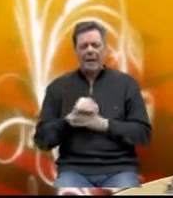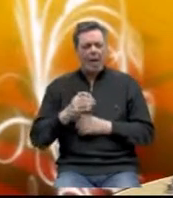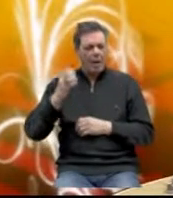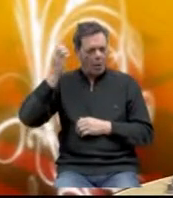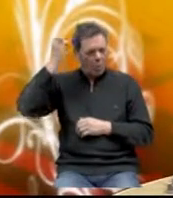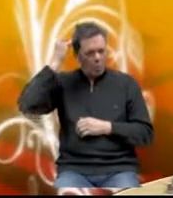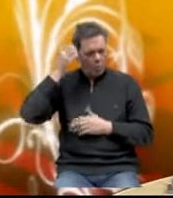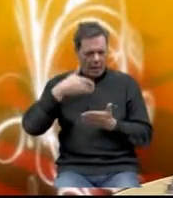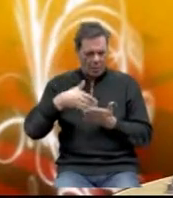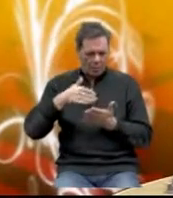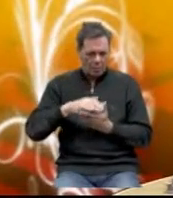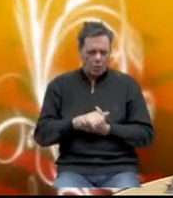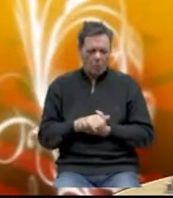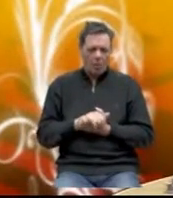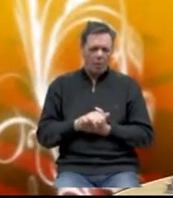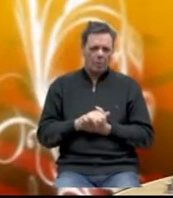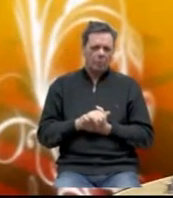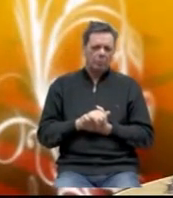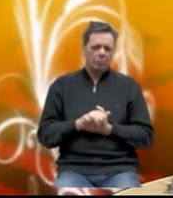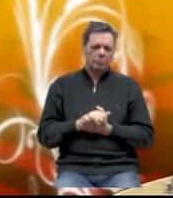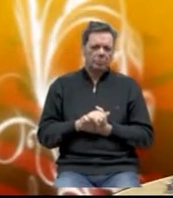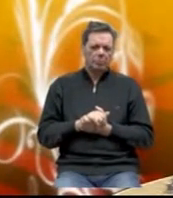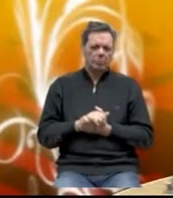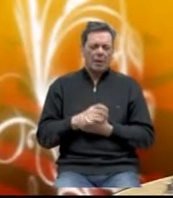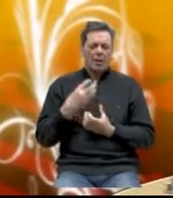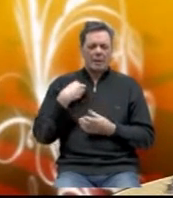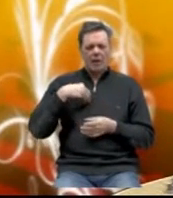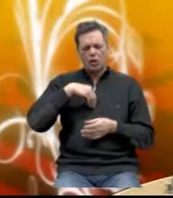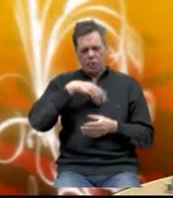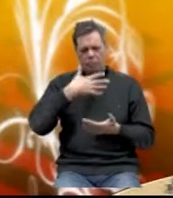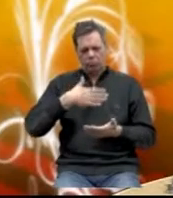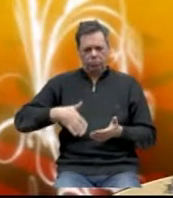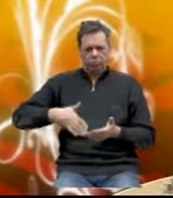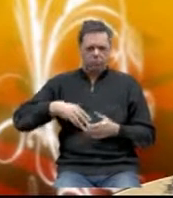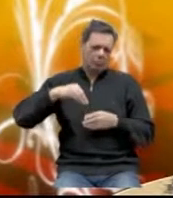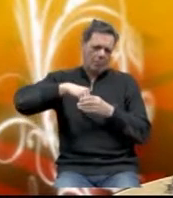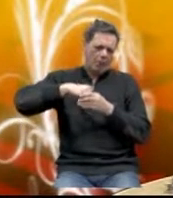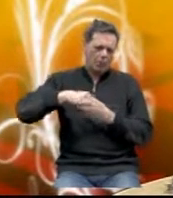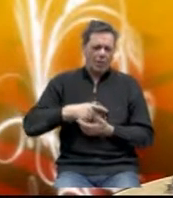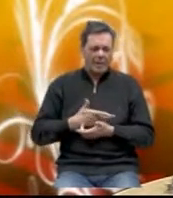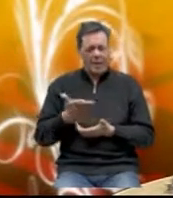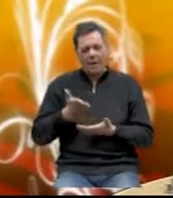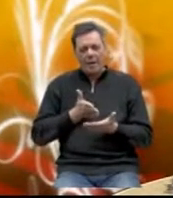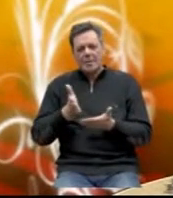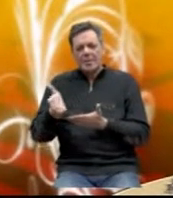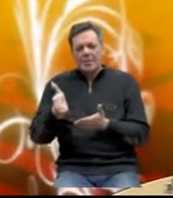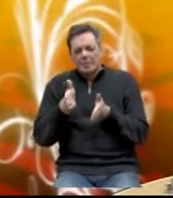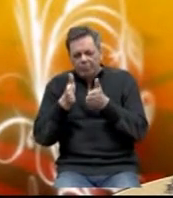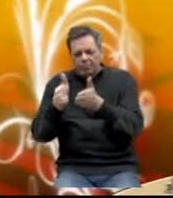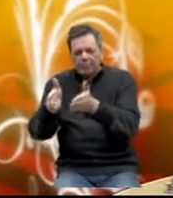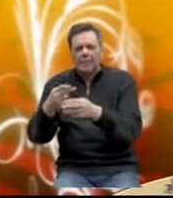2,5 milijarde kuna trošimo iz našeg budžeta zdravstvenog, jel tako, za